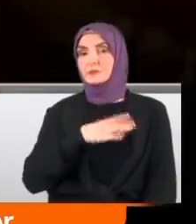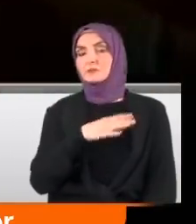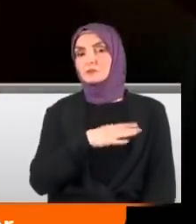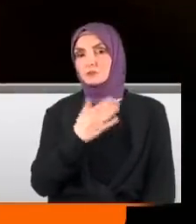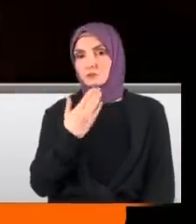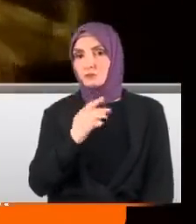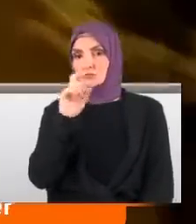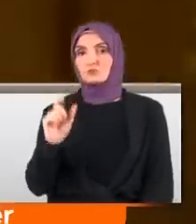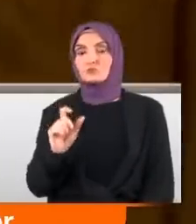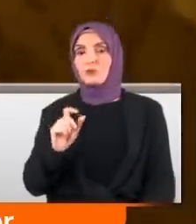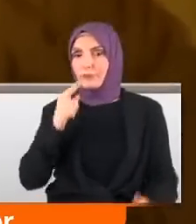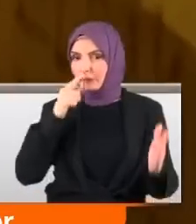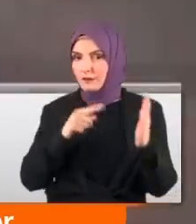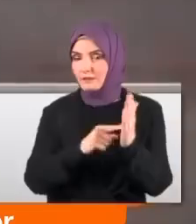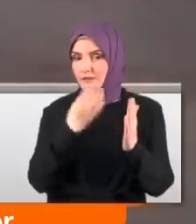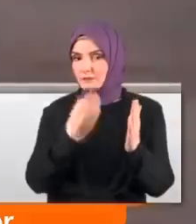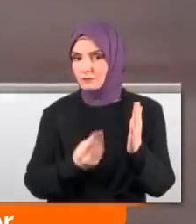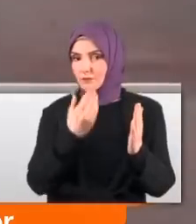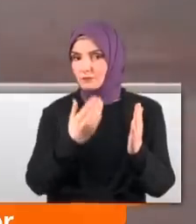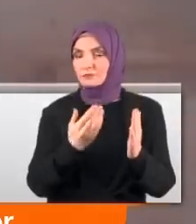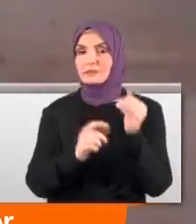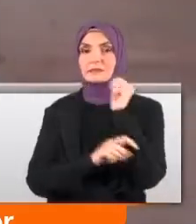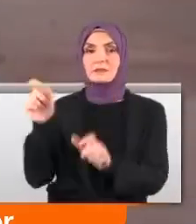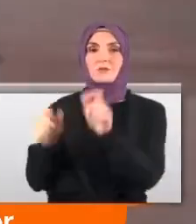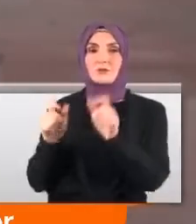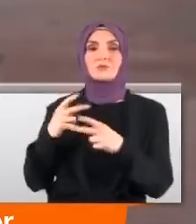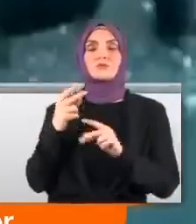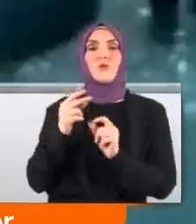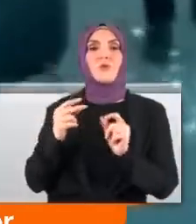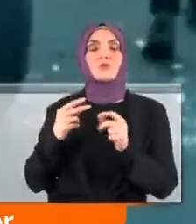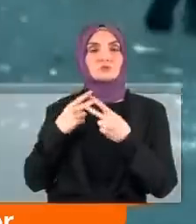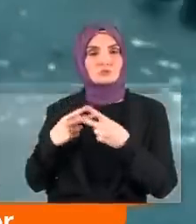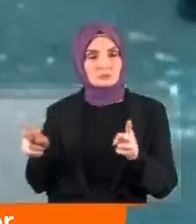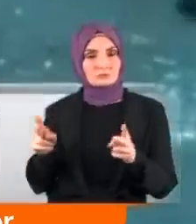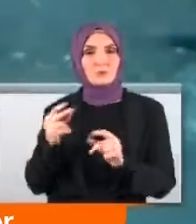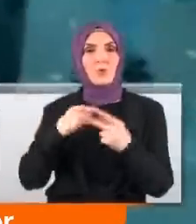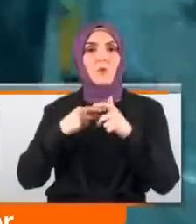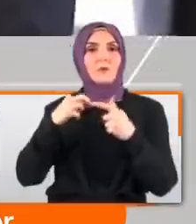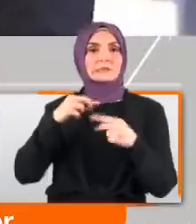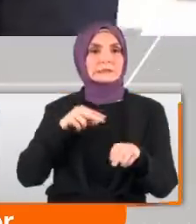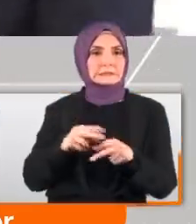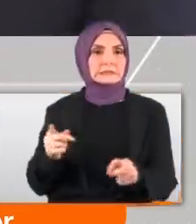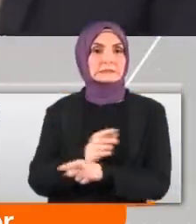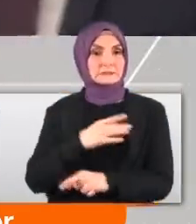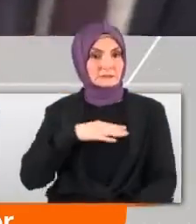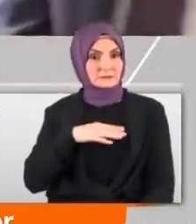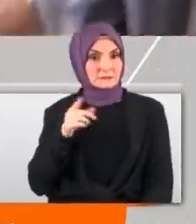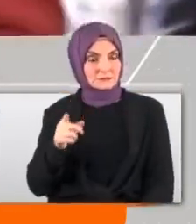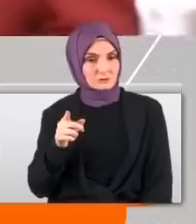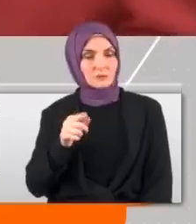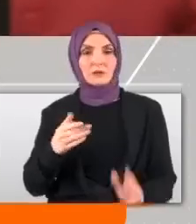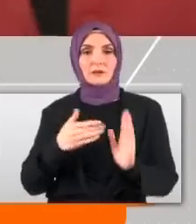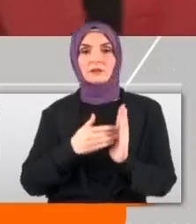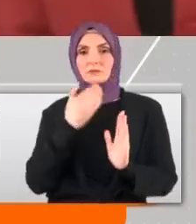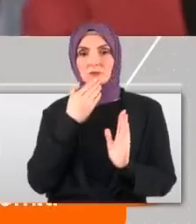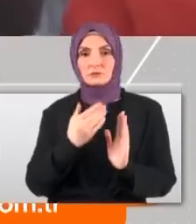alan teröristlere özgürlük, özellik gibi tartışmalı taleplerinin altını da kalın çizgilerle çizdi. Bizim Cumhurbaşkanı adayımız